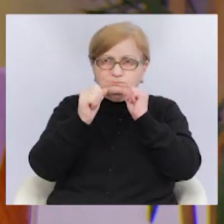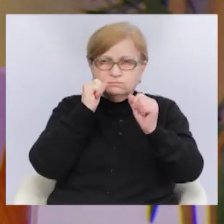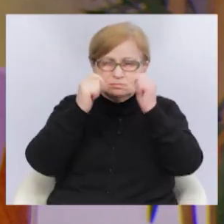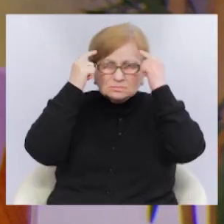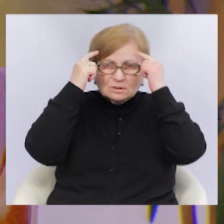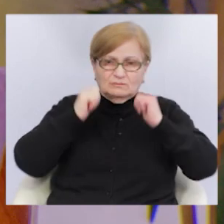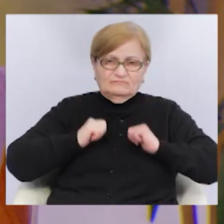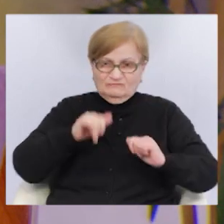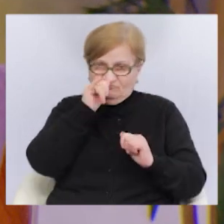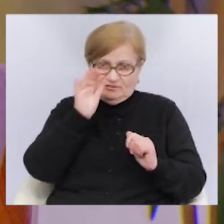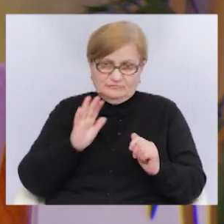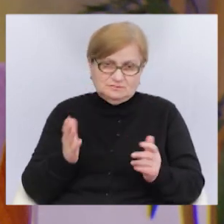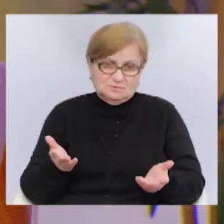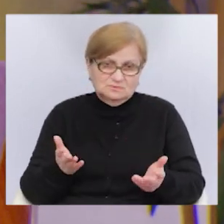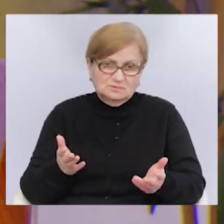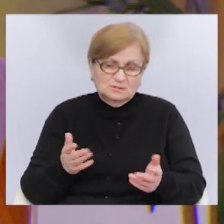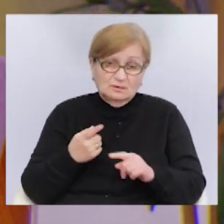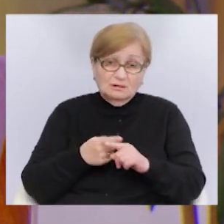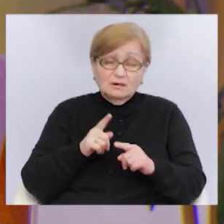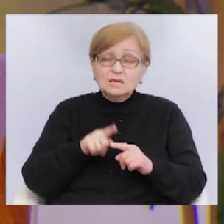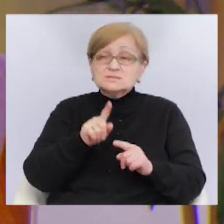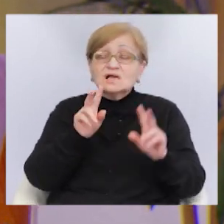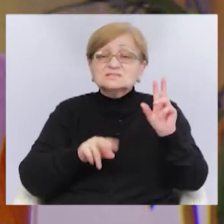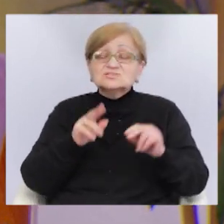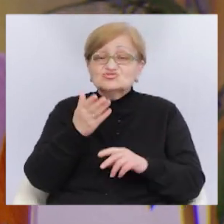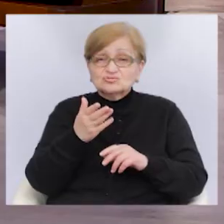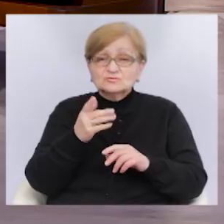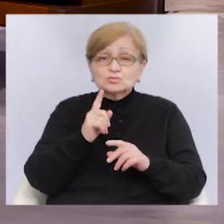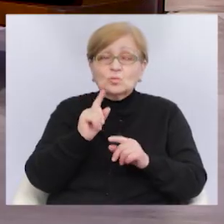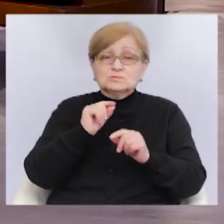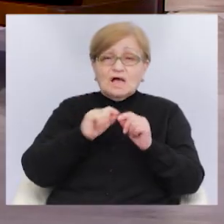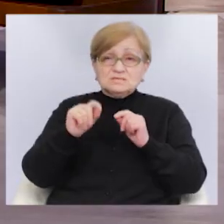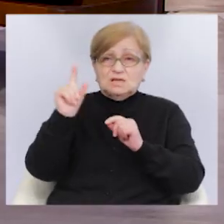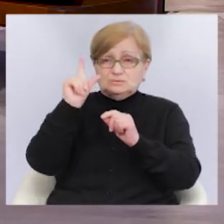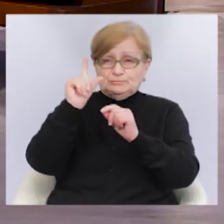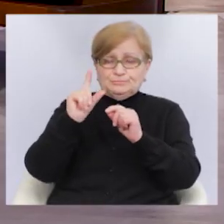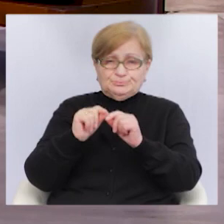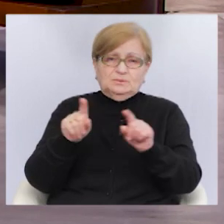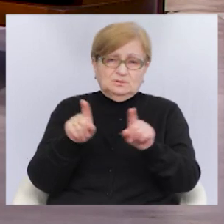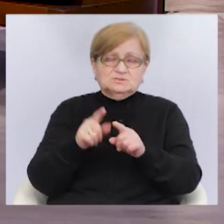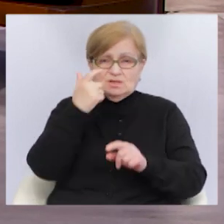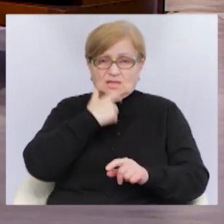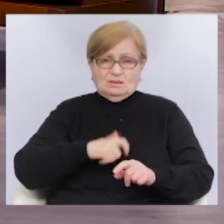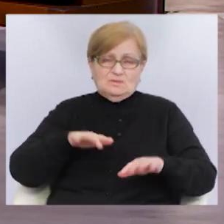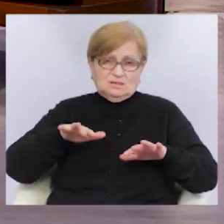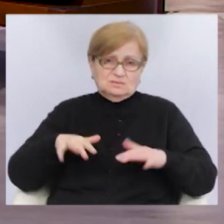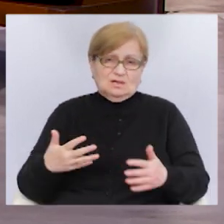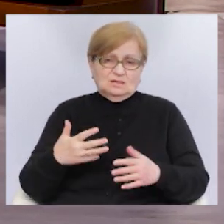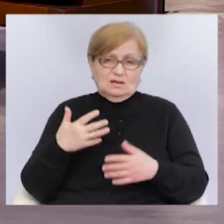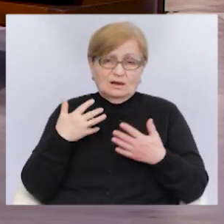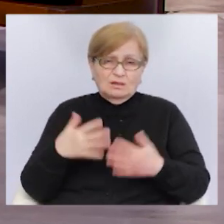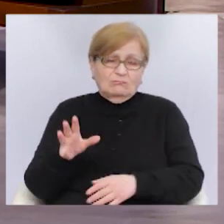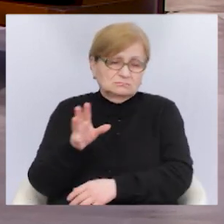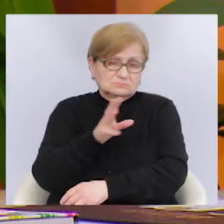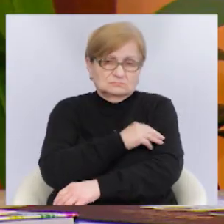აი ამ წრიდან გამოსვლა და ეს ყველაფერი მიუთითებს გადაწვაზე. კი ბატონო. ანუ ამ გადაწვის დროს, ეხლა იგივე შენ საუბრიდან როგორც